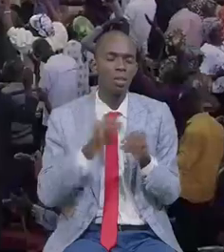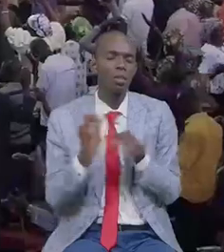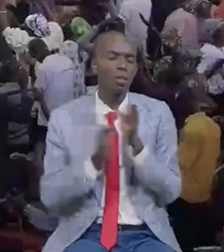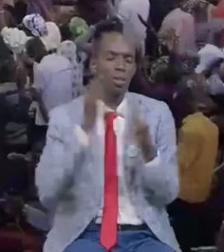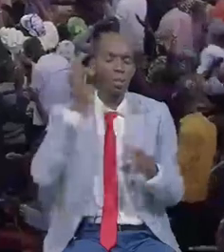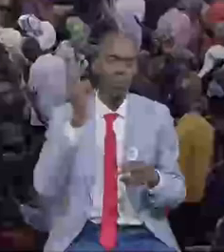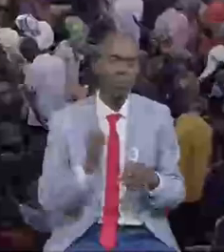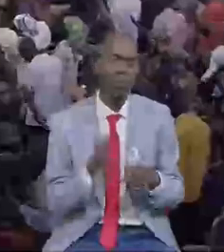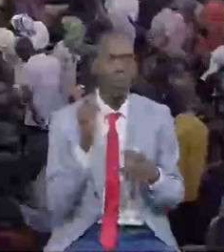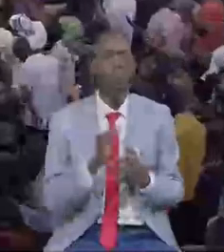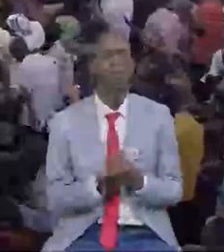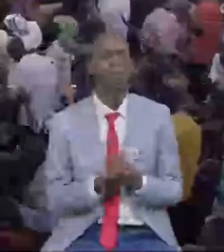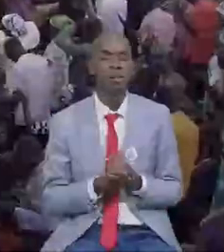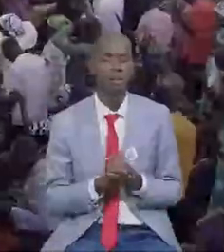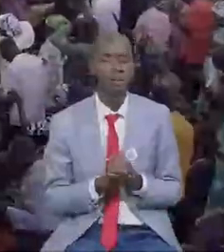Jésus.